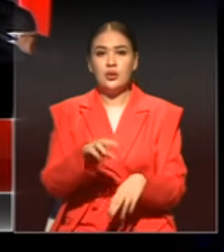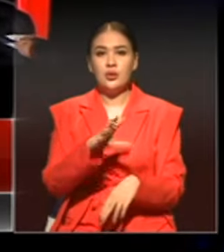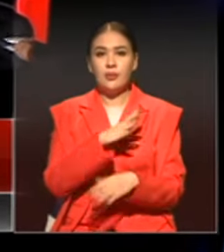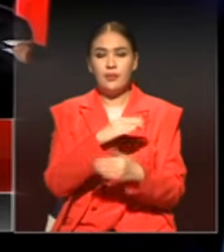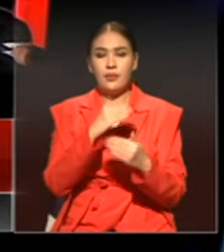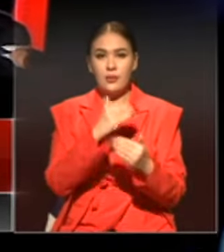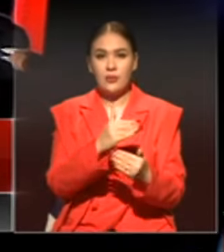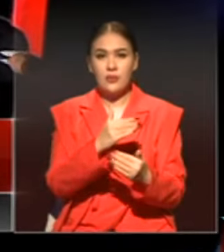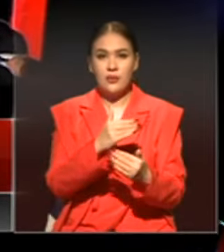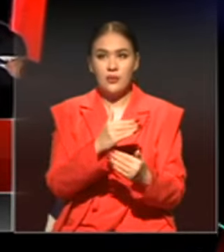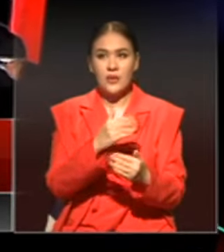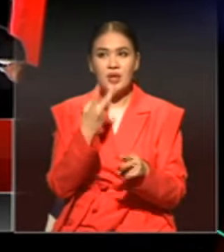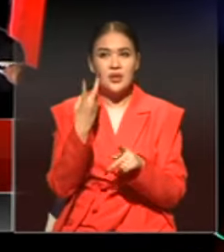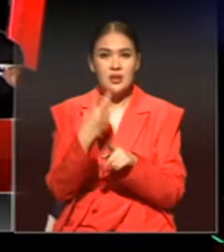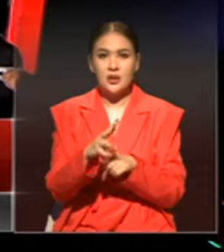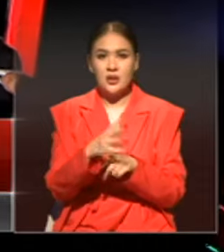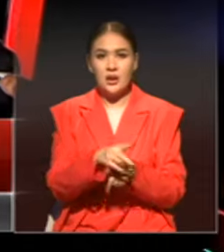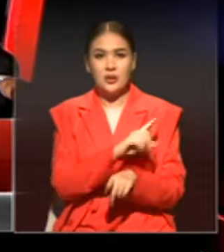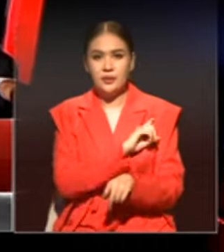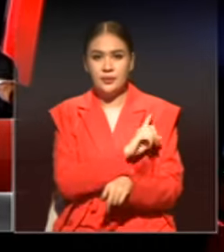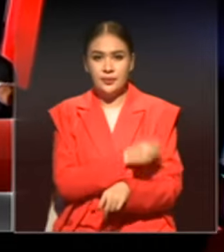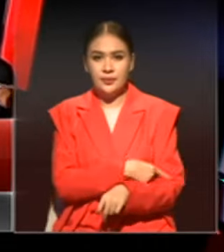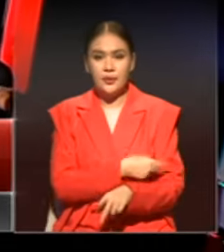30 есе зиян. Сондықтан жаңағы